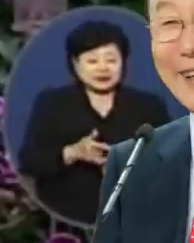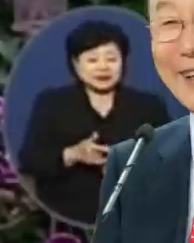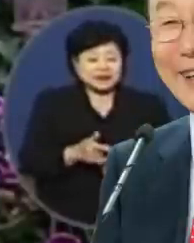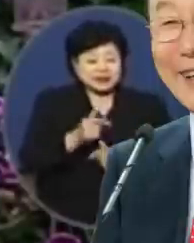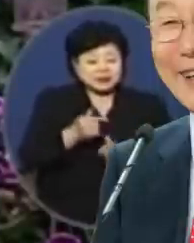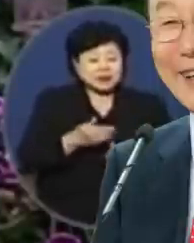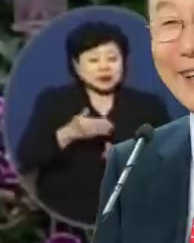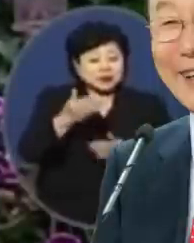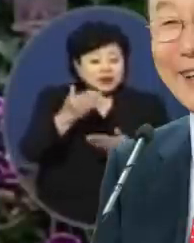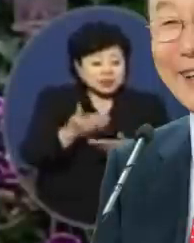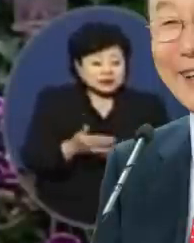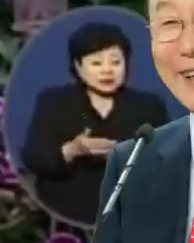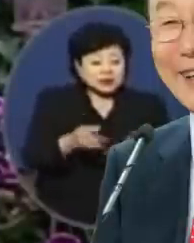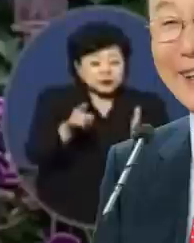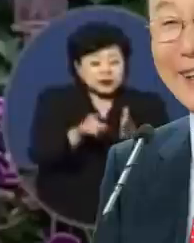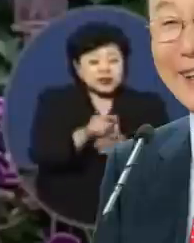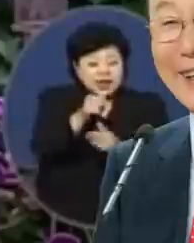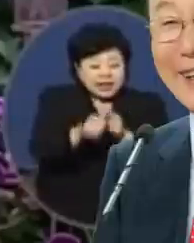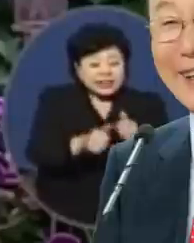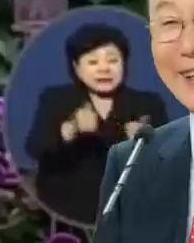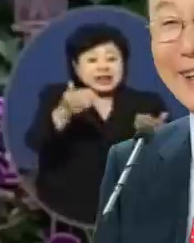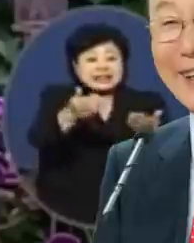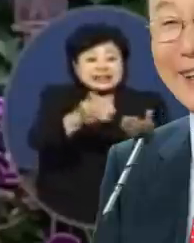하나님께서 보내신 일을 믿는 것이 하나님의 일이라.